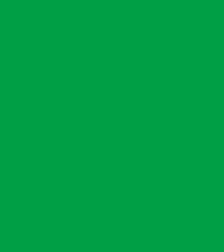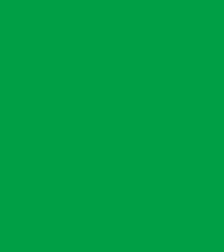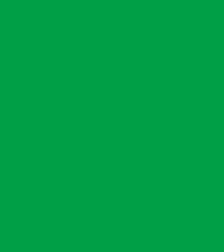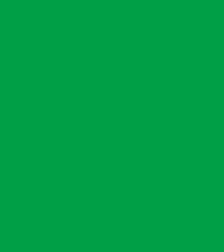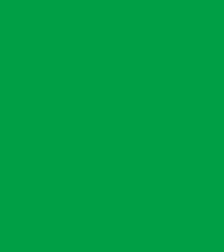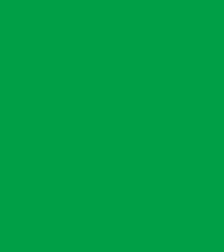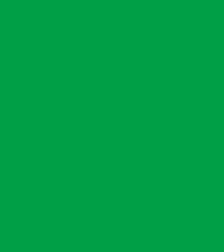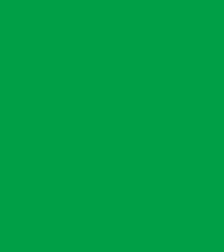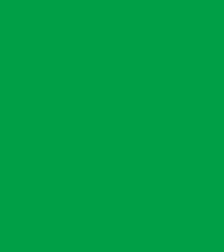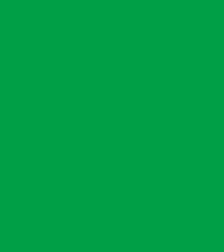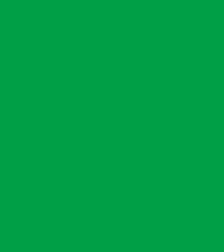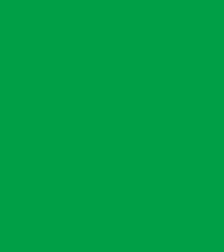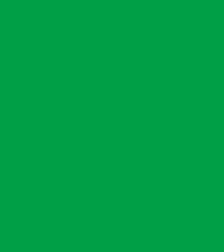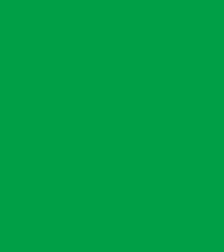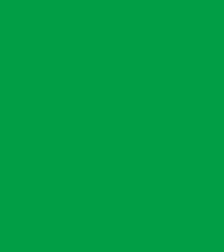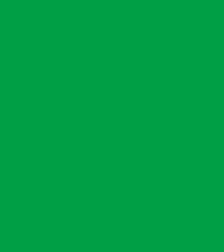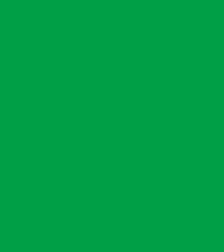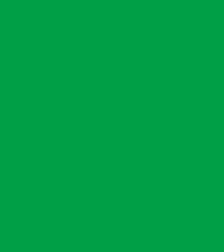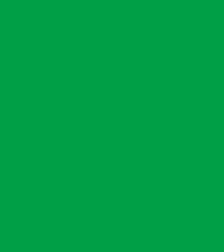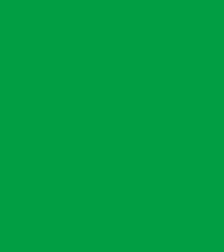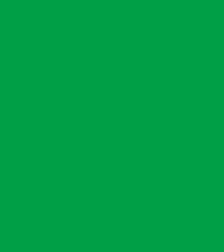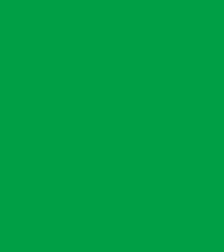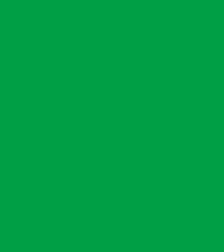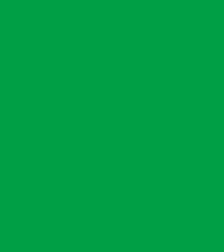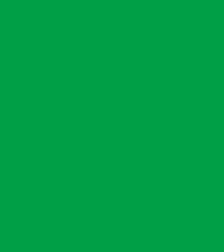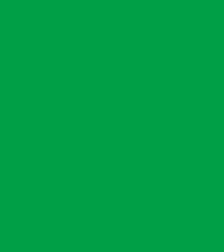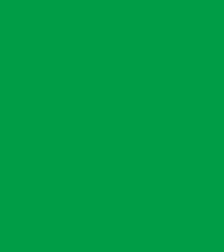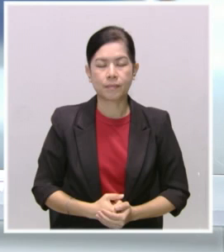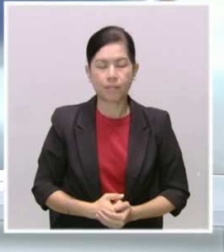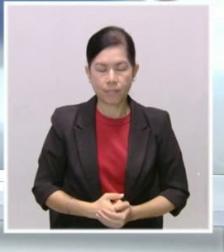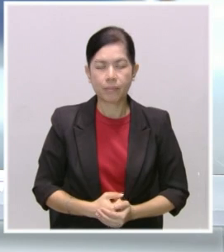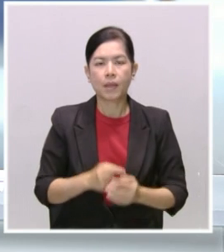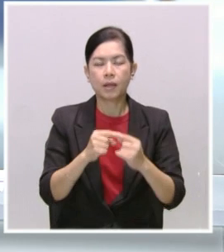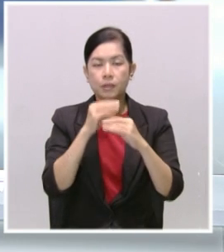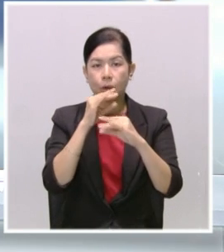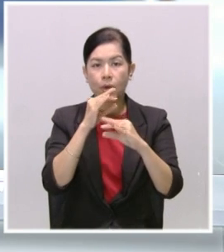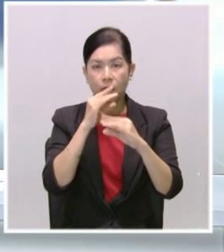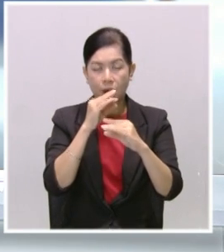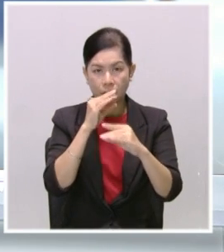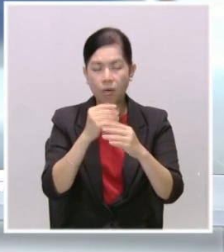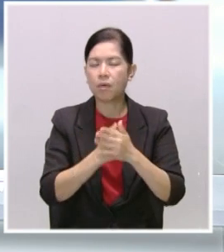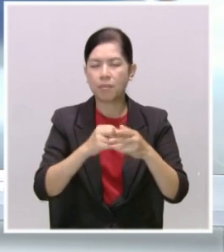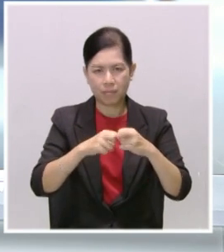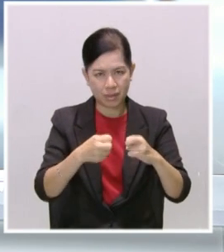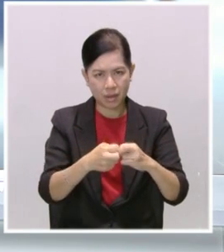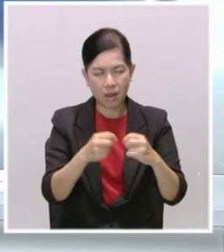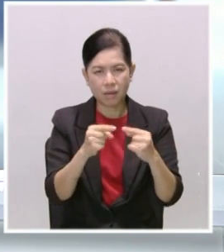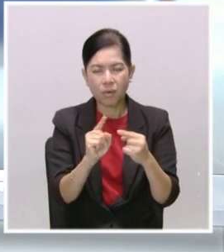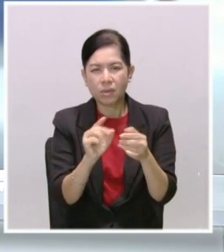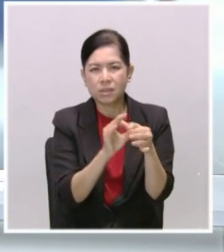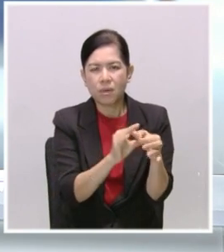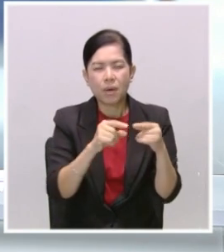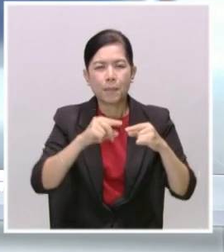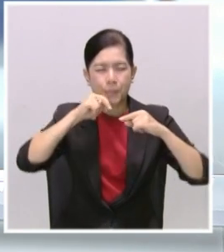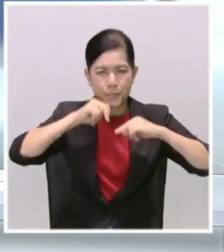สั่งง่ายส่งถึงที่เหมือนมี 7-Eleven ในมือคุณ 7 Delivery ระยองเป็นอีกหนึ่งจังหวัดนะคะที่ได้รับผลกระทบจากสถานการณ์น้